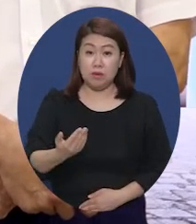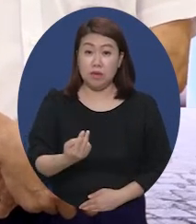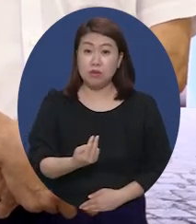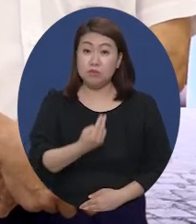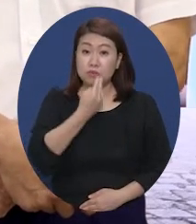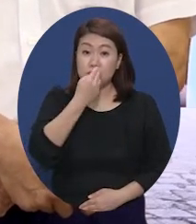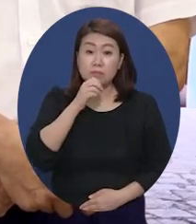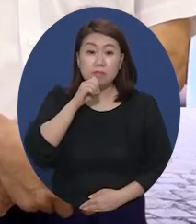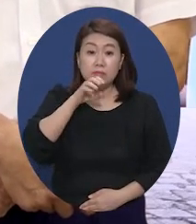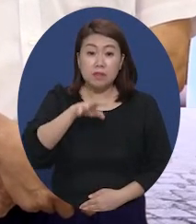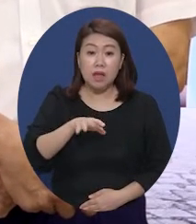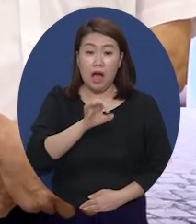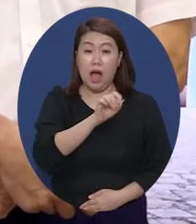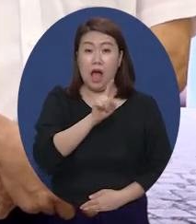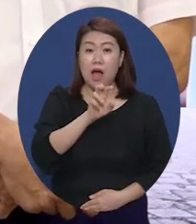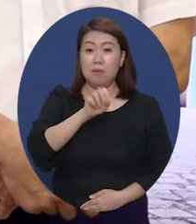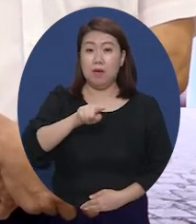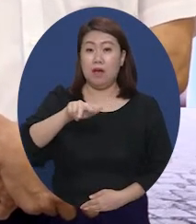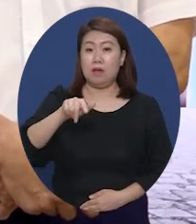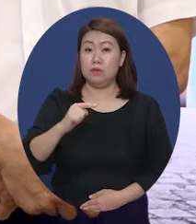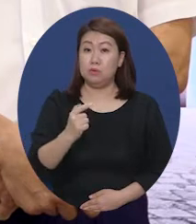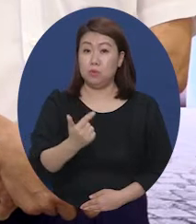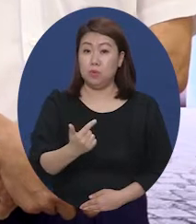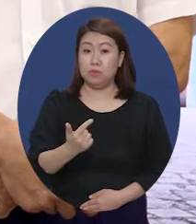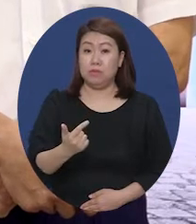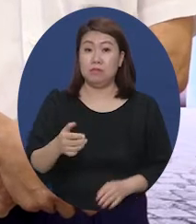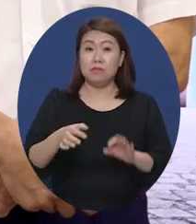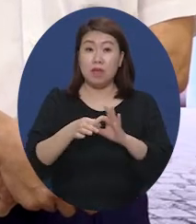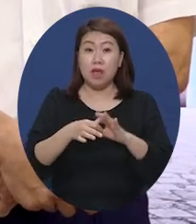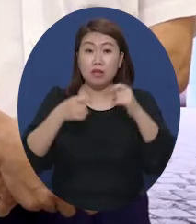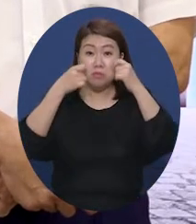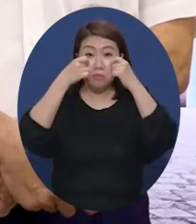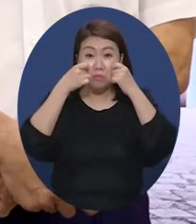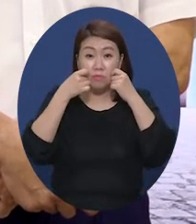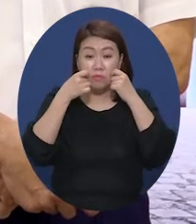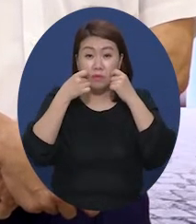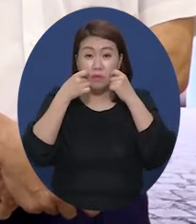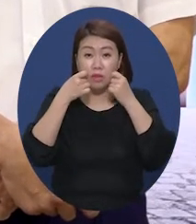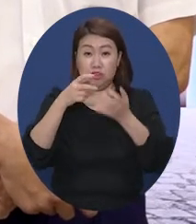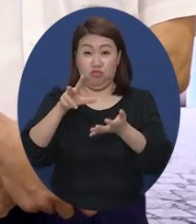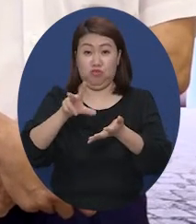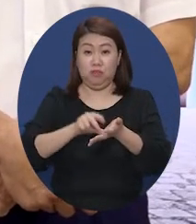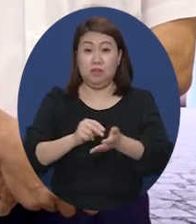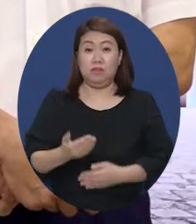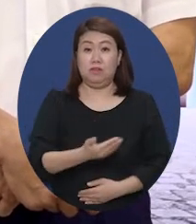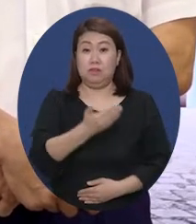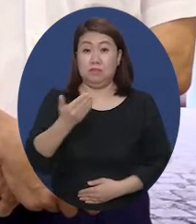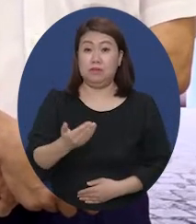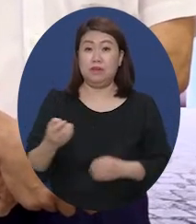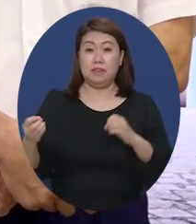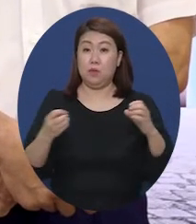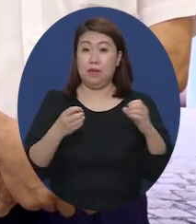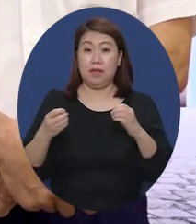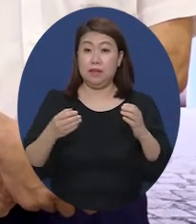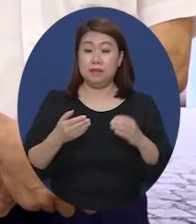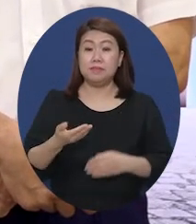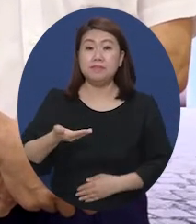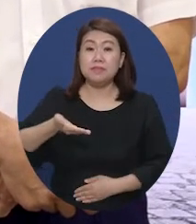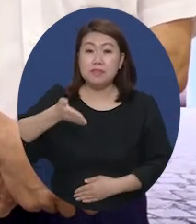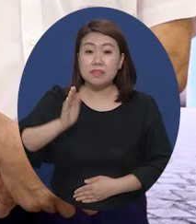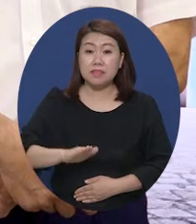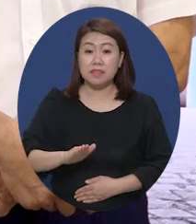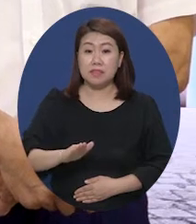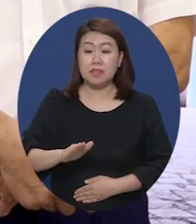들숨과 날숨 사이 아마존의 눈물이란 테마로 여러분과 얘기하게 될 텐데요. 사실 제가 부제로서